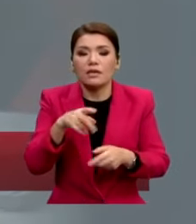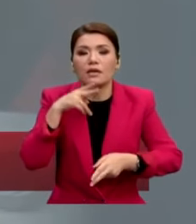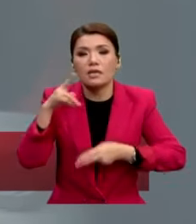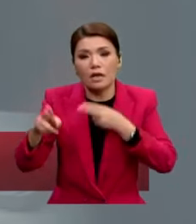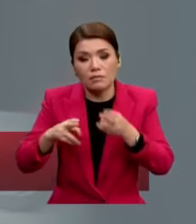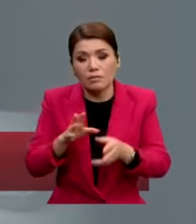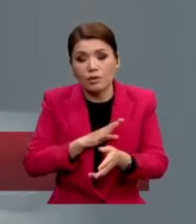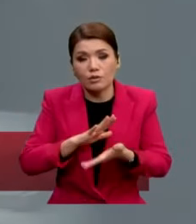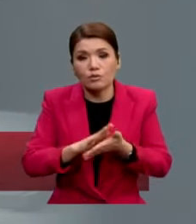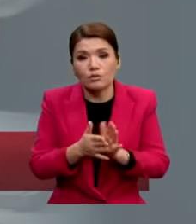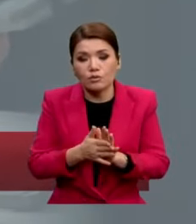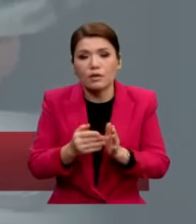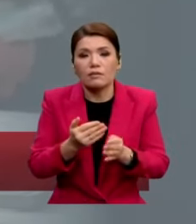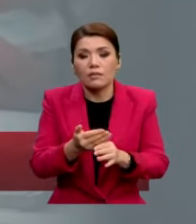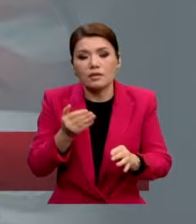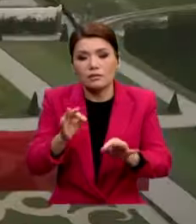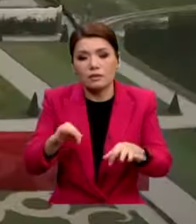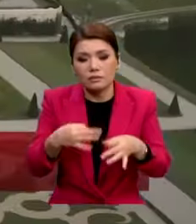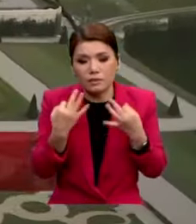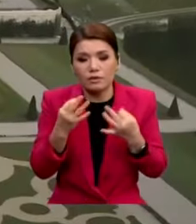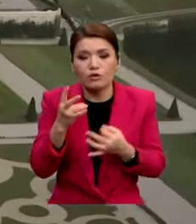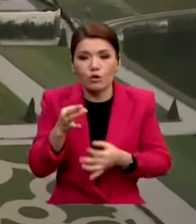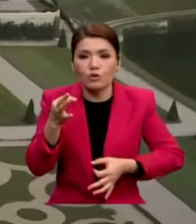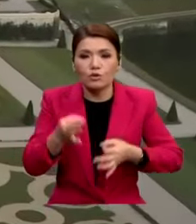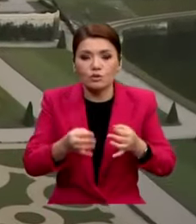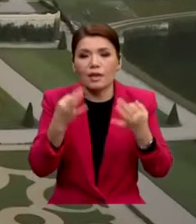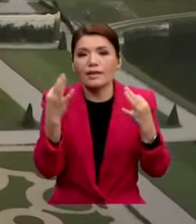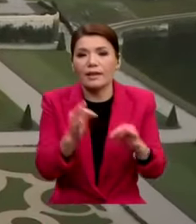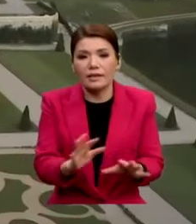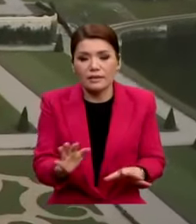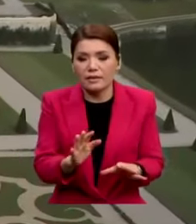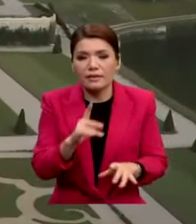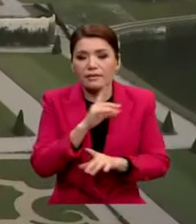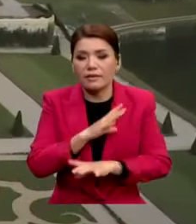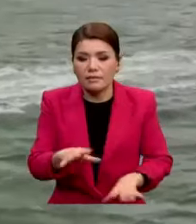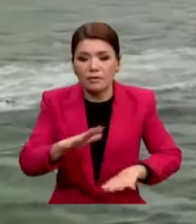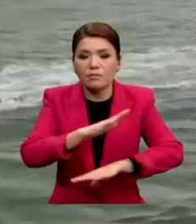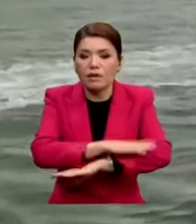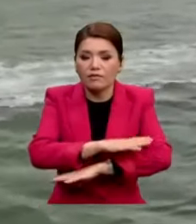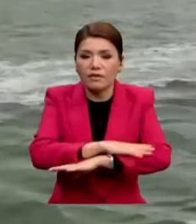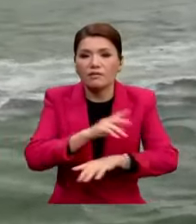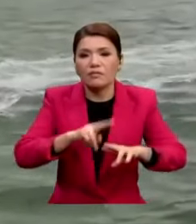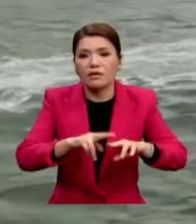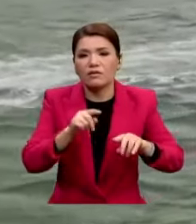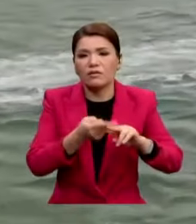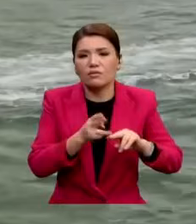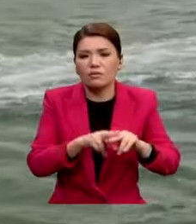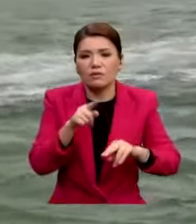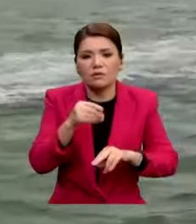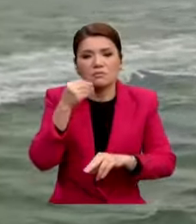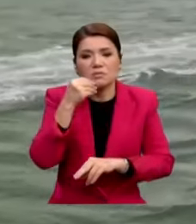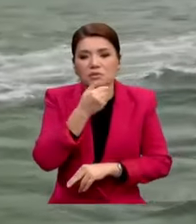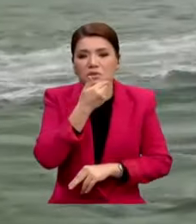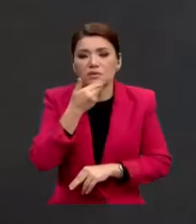ходатайство об условно-досрочном освобождении, но суд отказал из-за того, что поведение осужденного в колонии не является